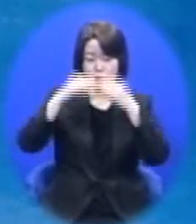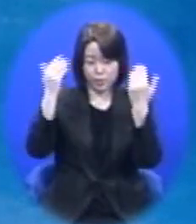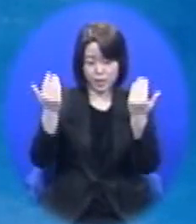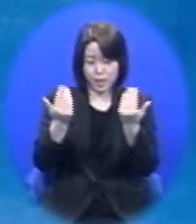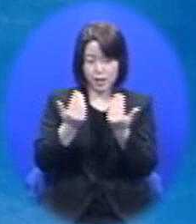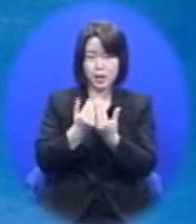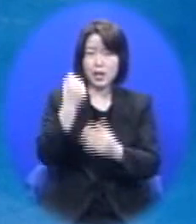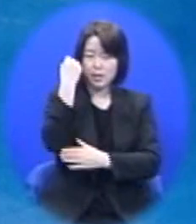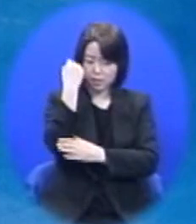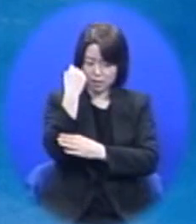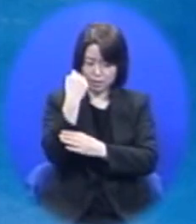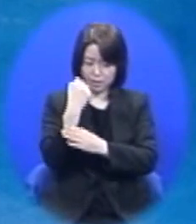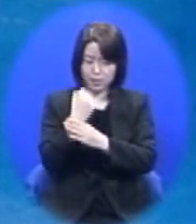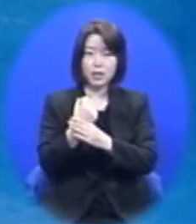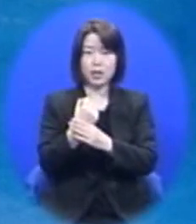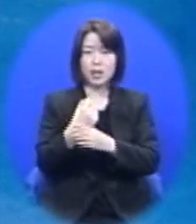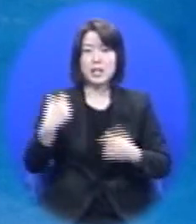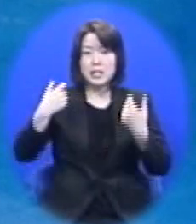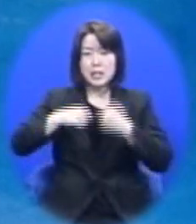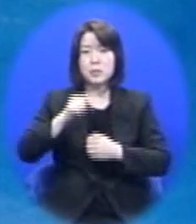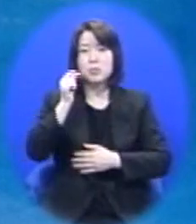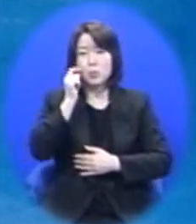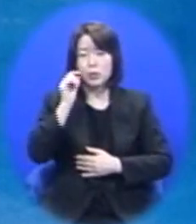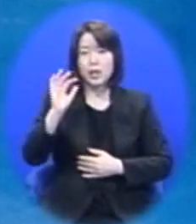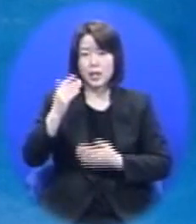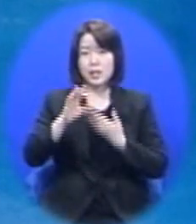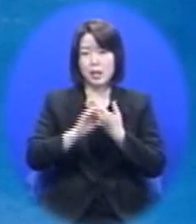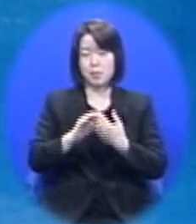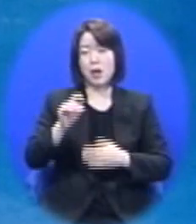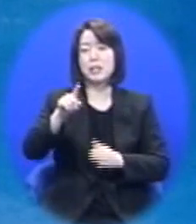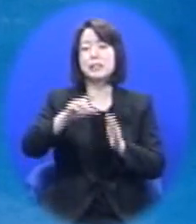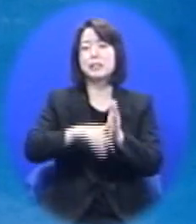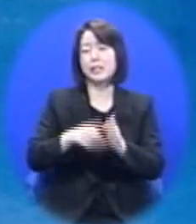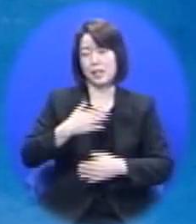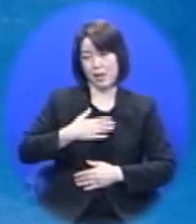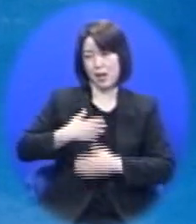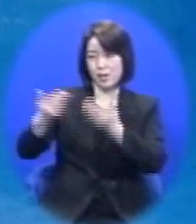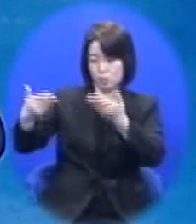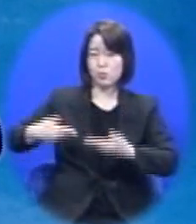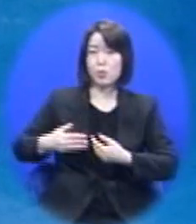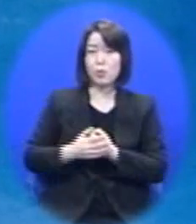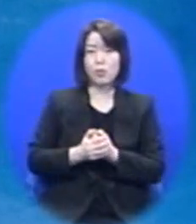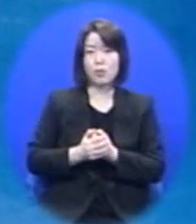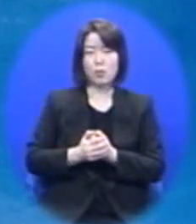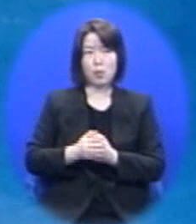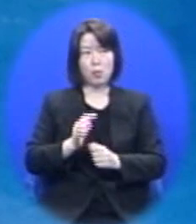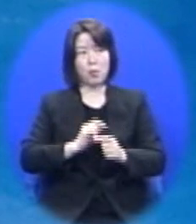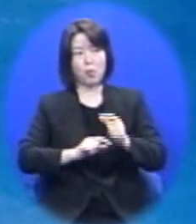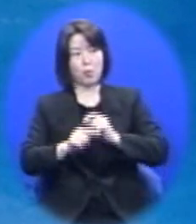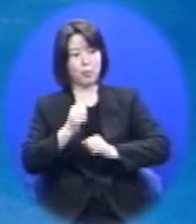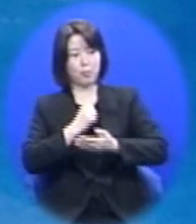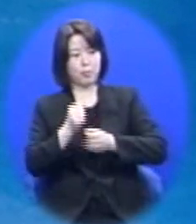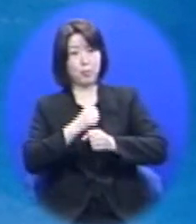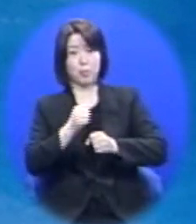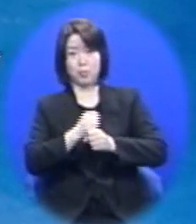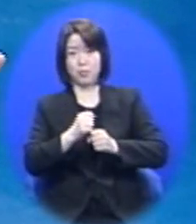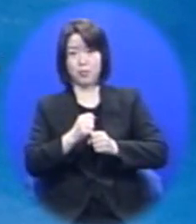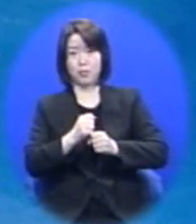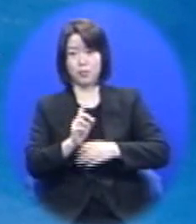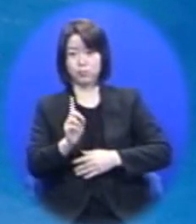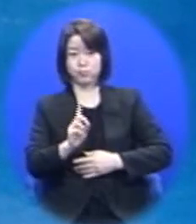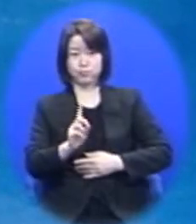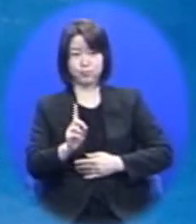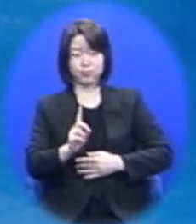낡아서 못 입게 되면 그러면 그때 나에게 주세요. 더 황당해요. 아니, 세상에